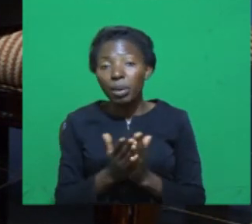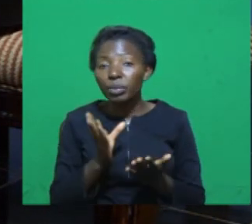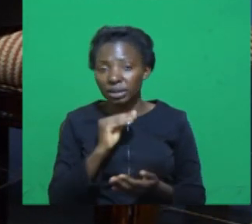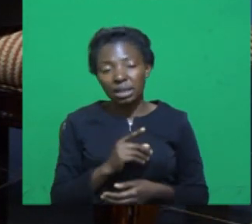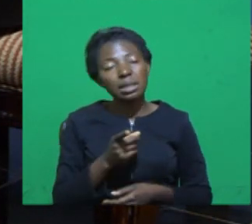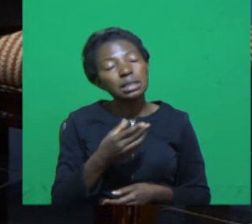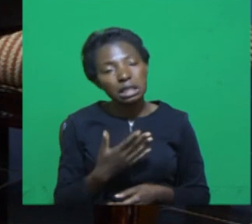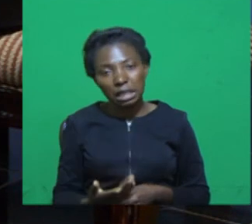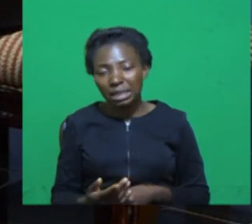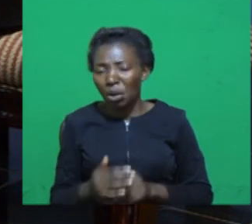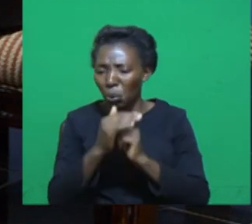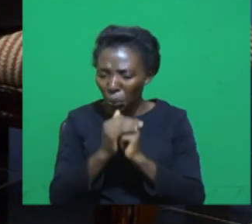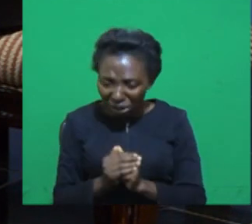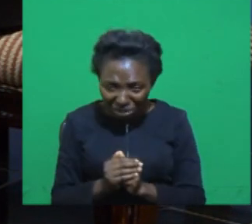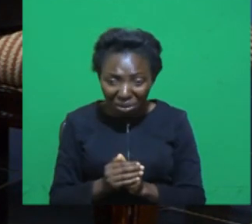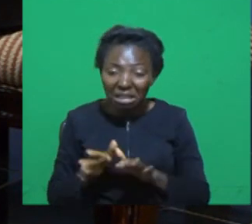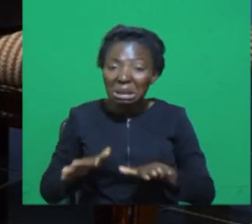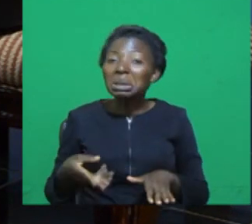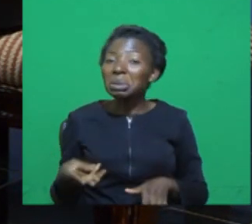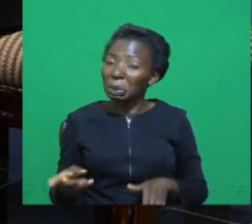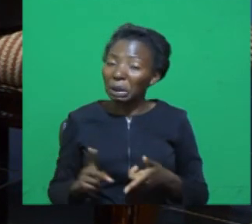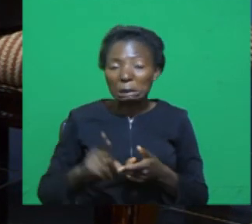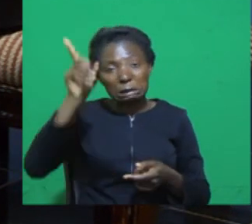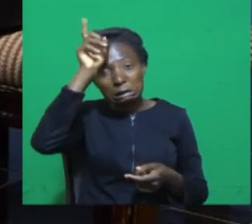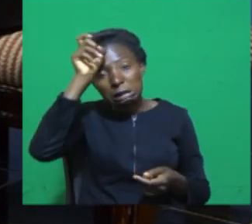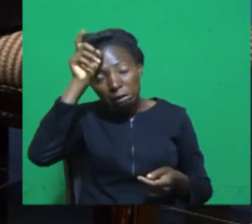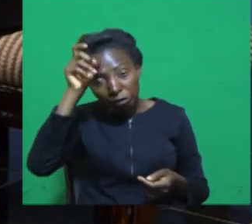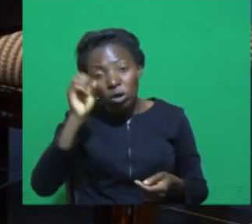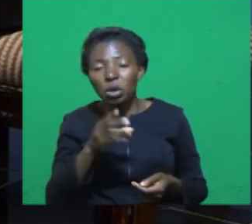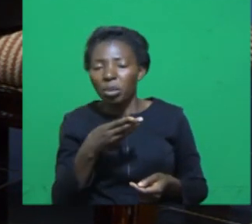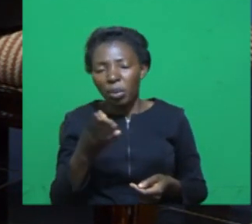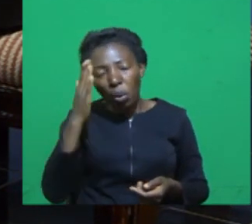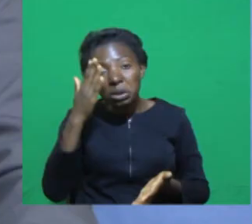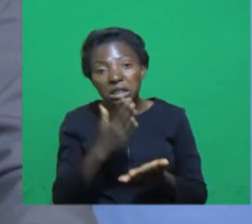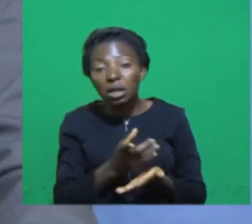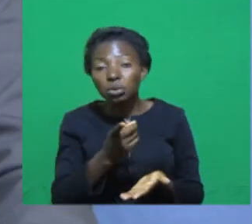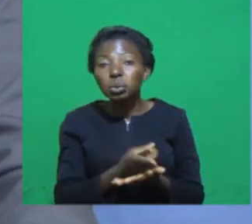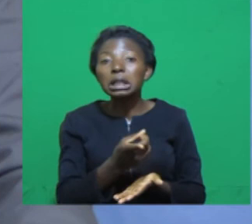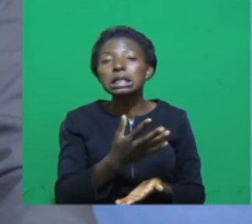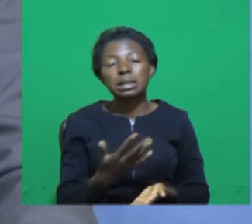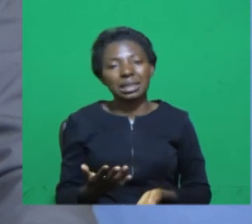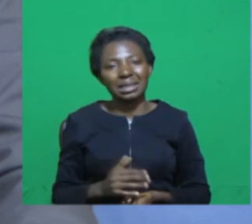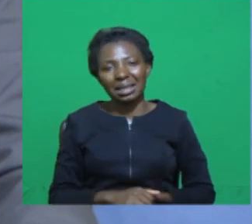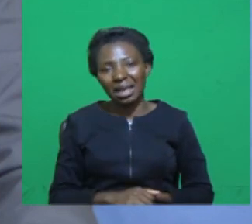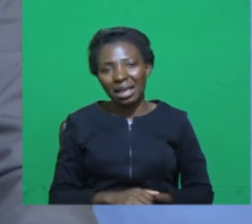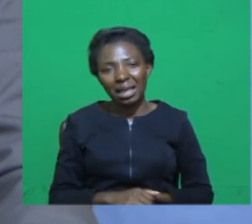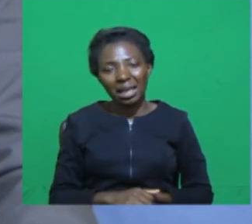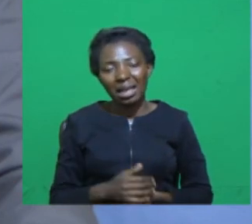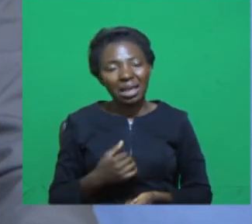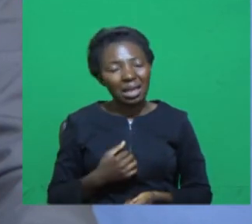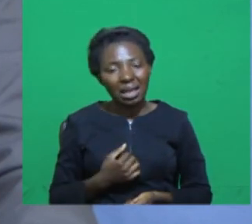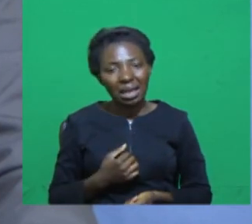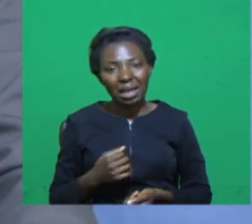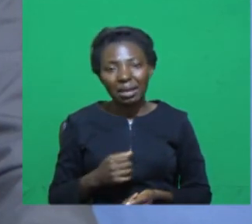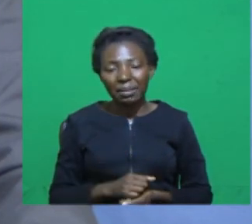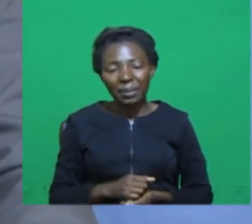zvine chekuita nevakafa nedzimwe tsika ka but mukatarisa futi vanozvitanga pastor ka inini am not satisfied